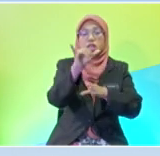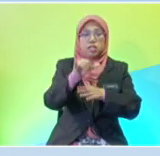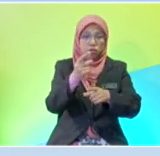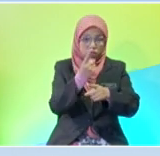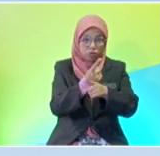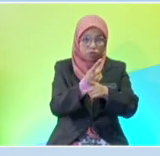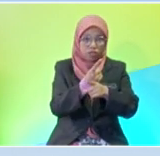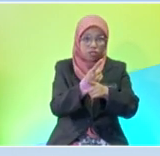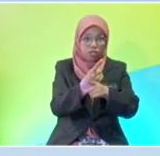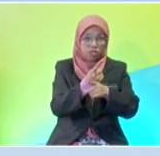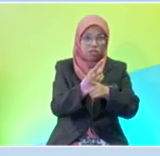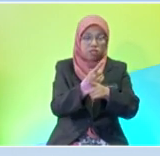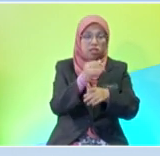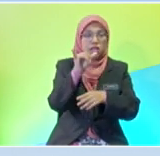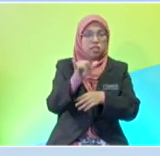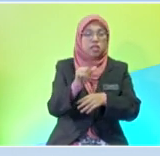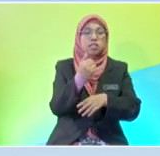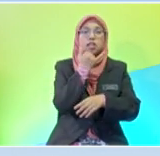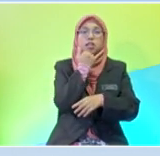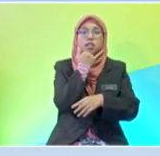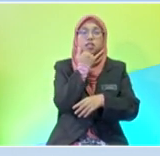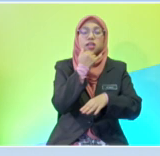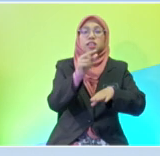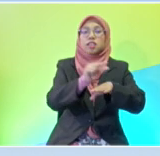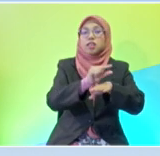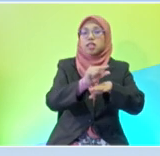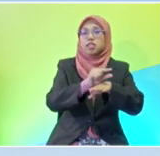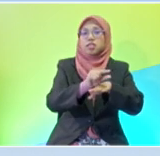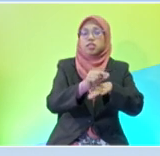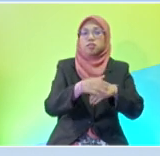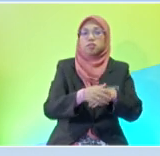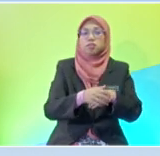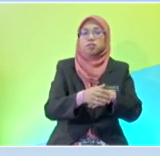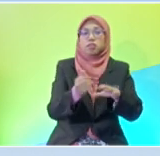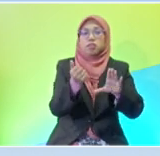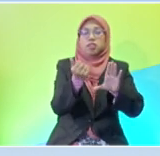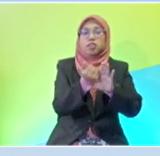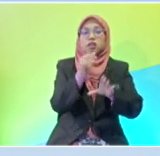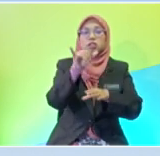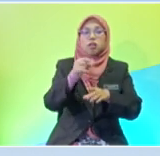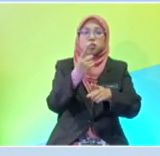yang salah ialah ekor upah dan gaji ekornya betul